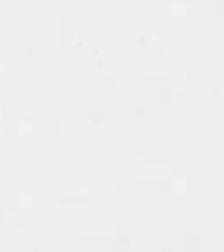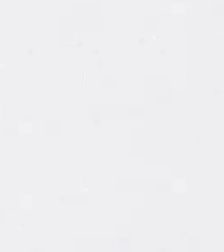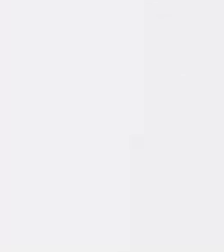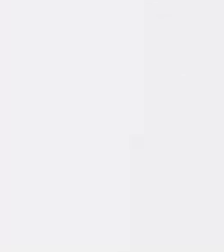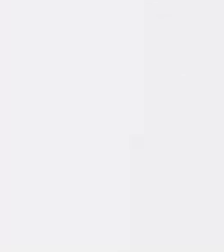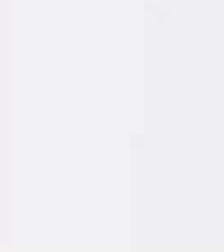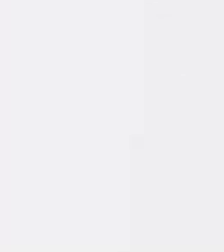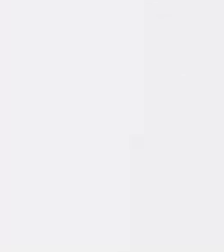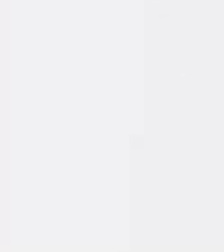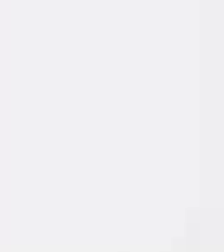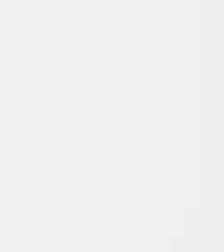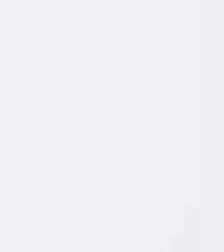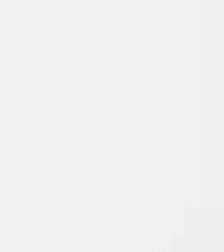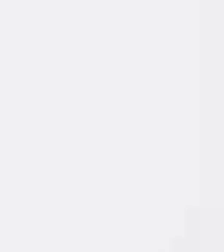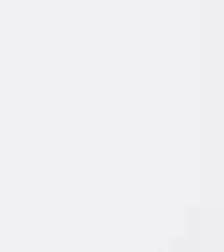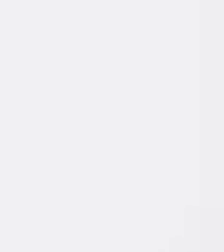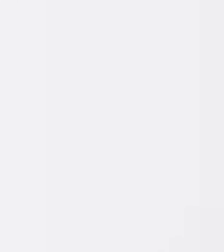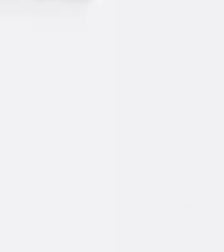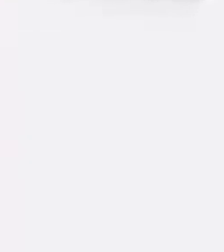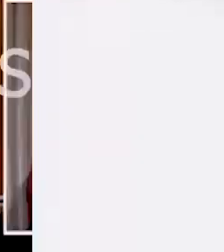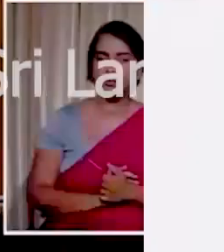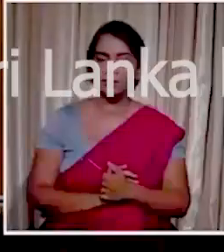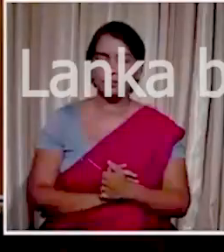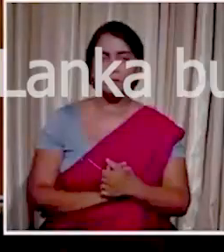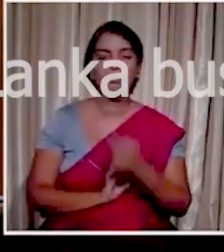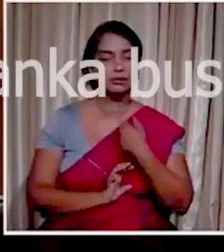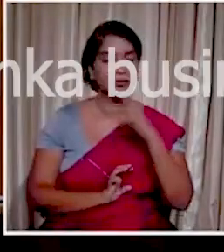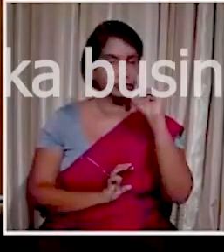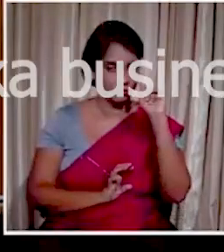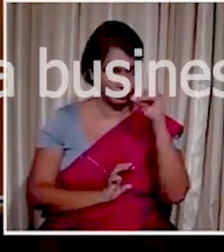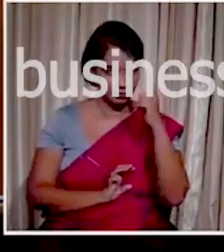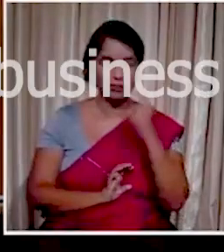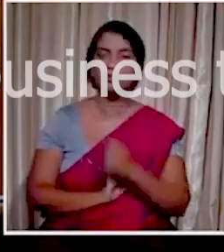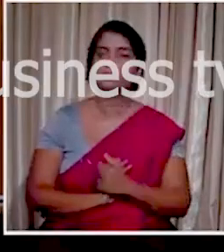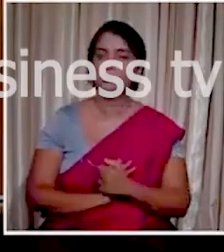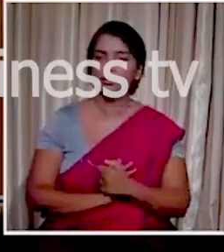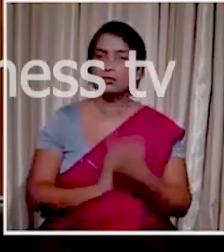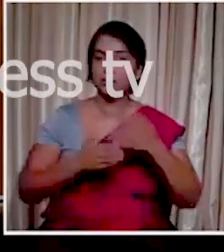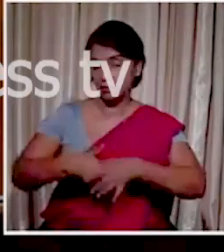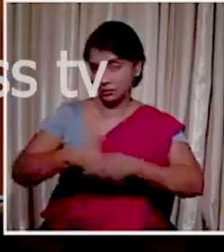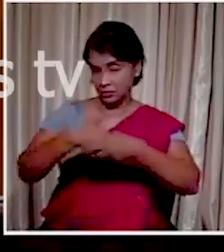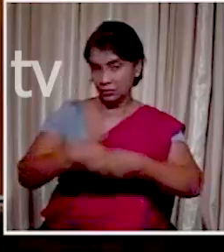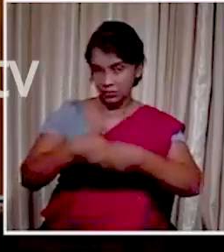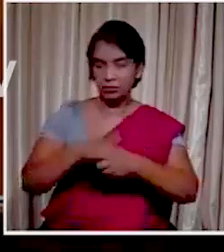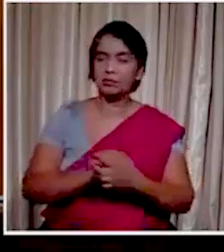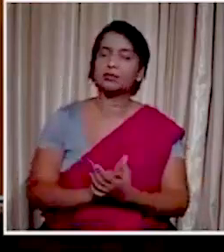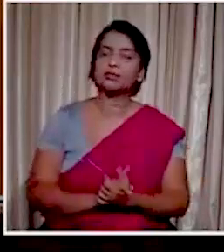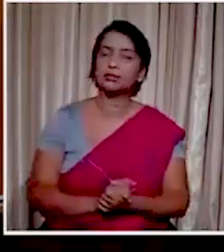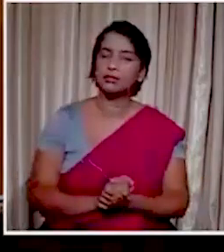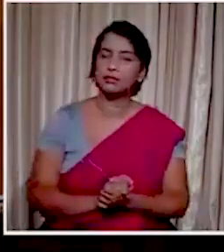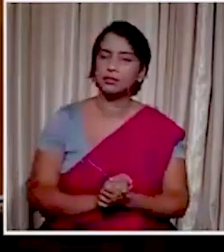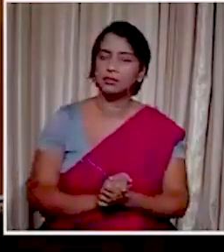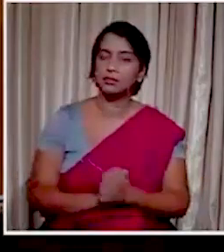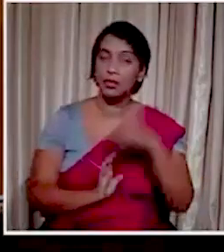श्री लंका बिजनेस टीवी पलम कुट मम शुभ पतनम